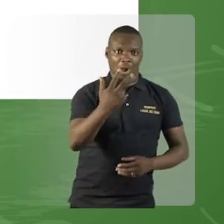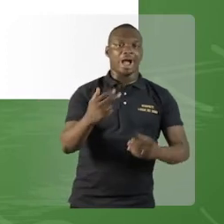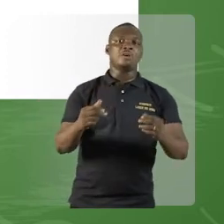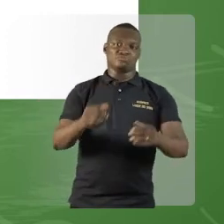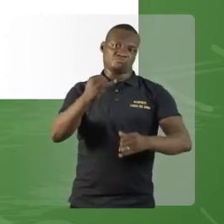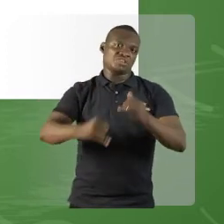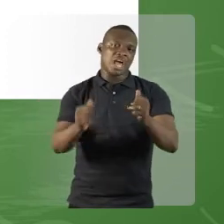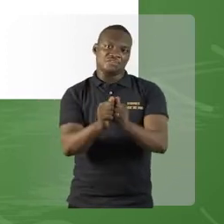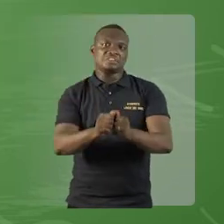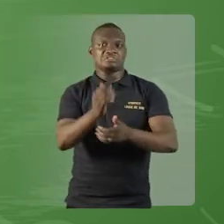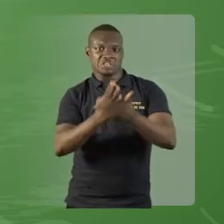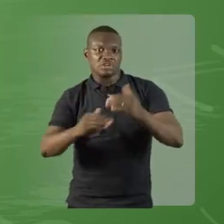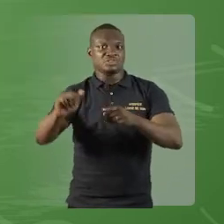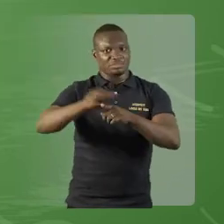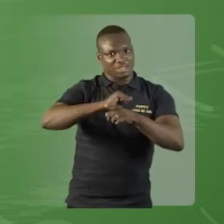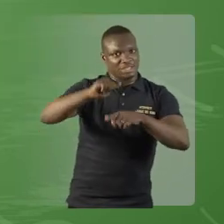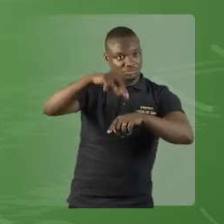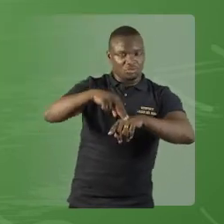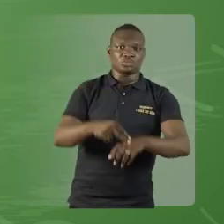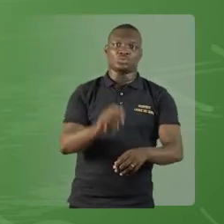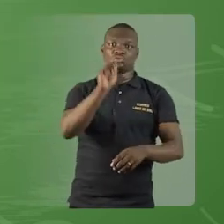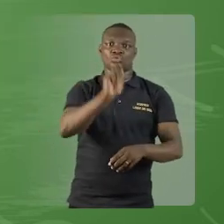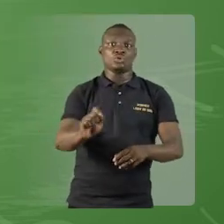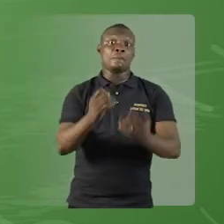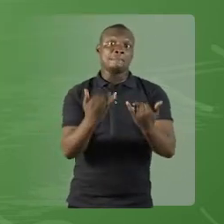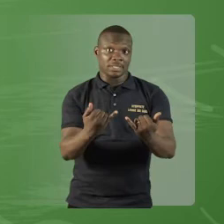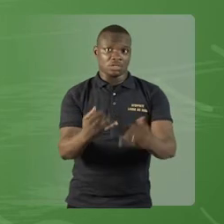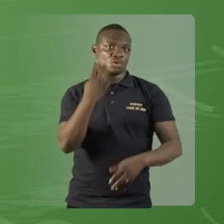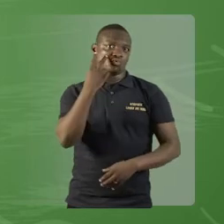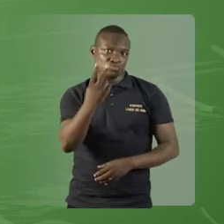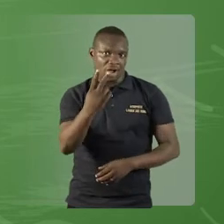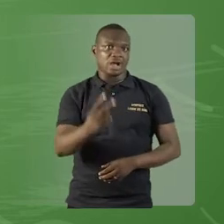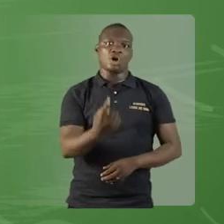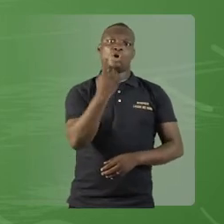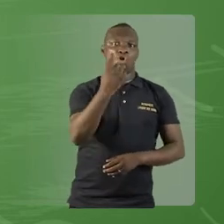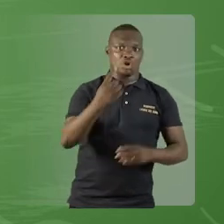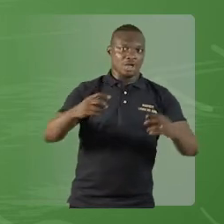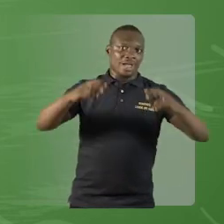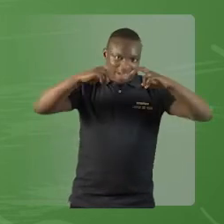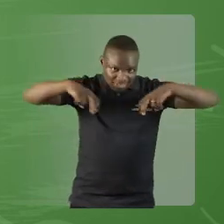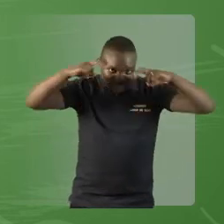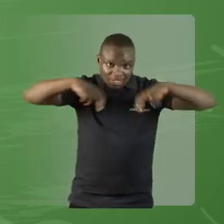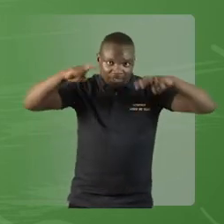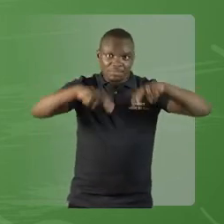avec quelques applications. Grand 1, expérience de la tige de Laplace.